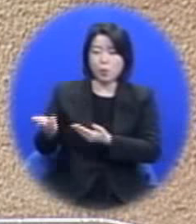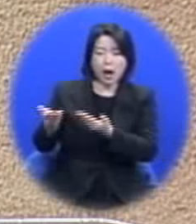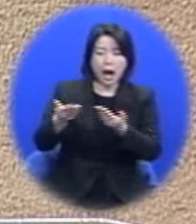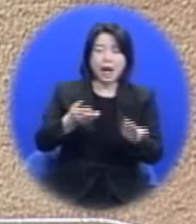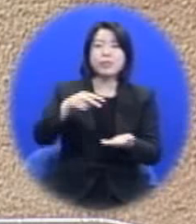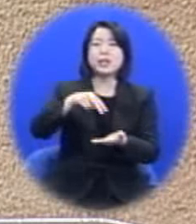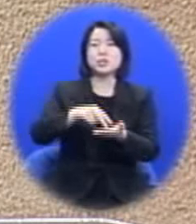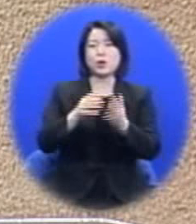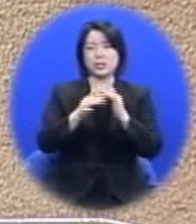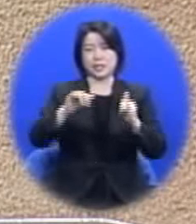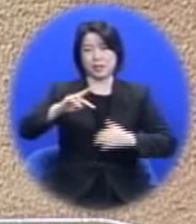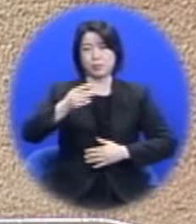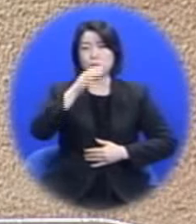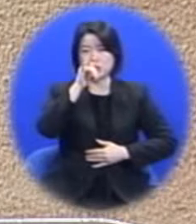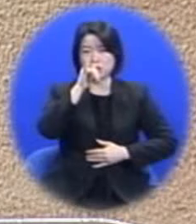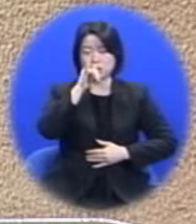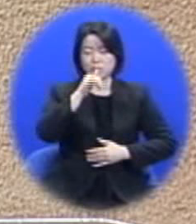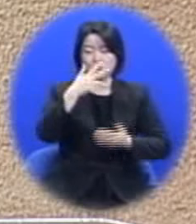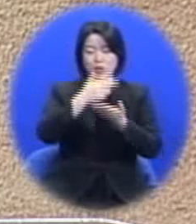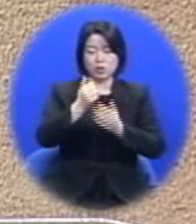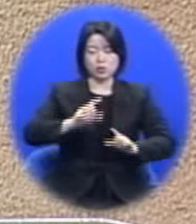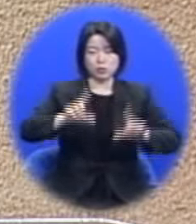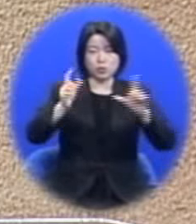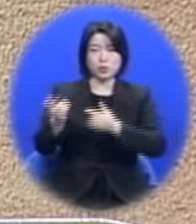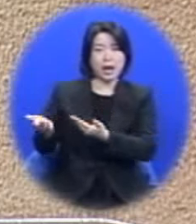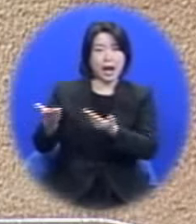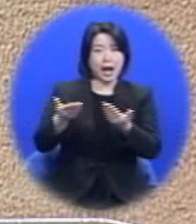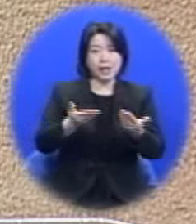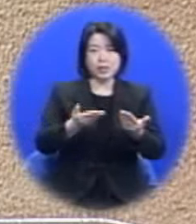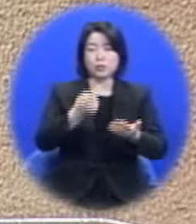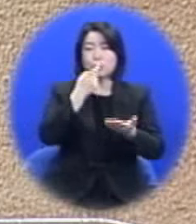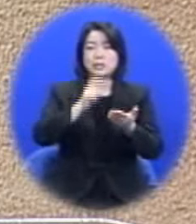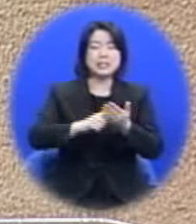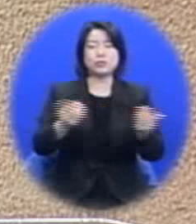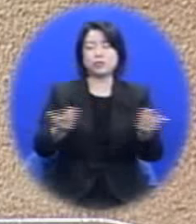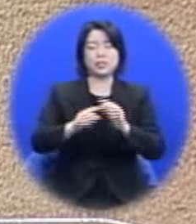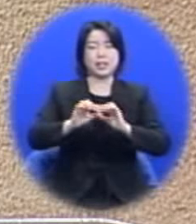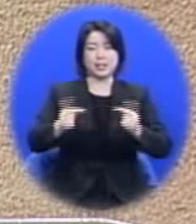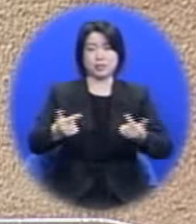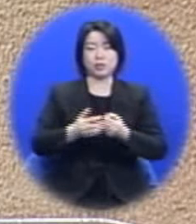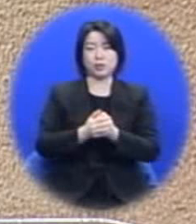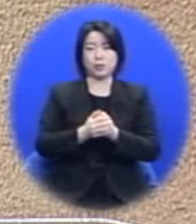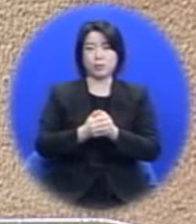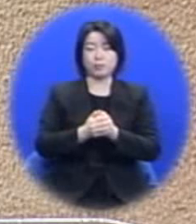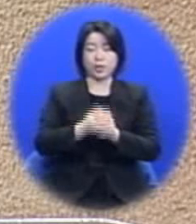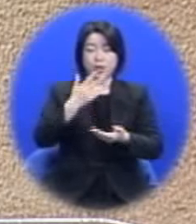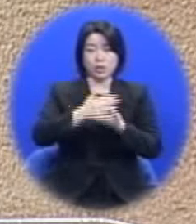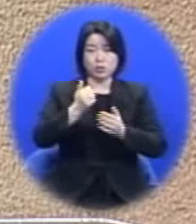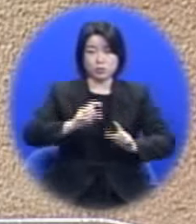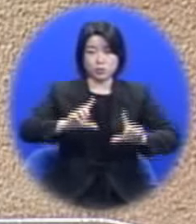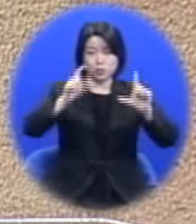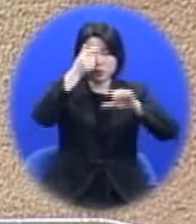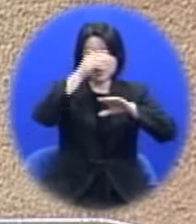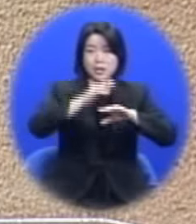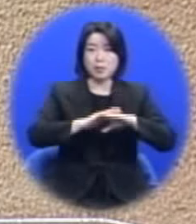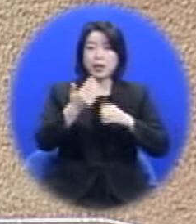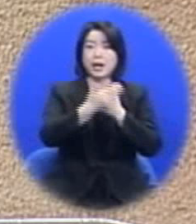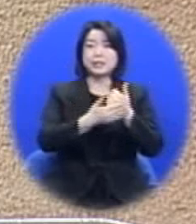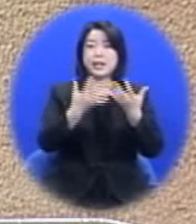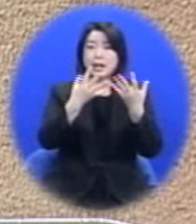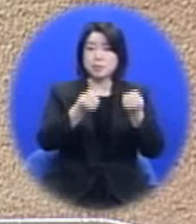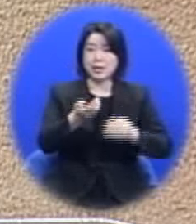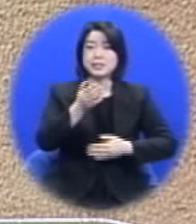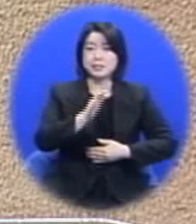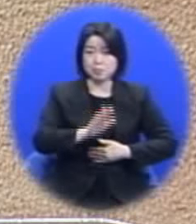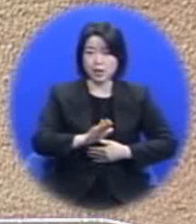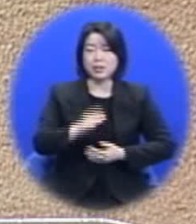아, 주일 안내도 쉬운 일이 아니에요. 아, 주일 예배가 은혜가 많은 시간이지만 시험도